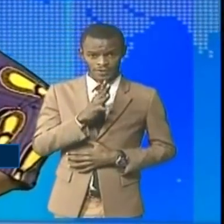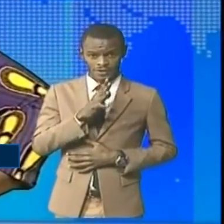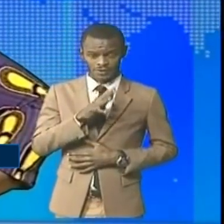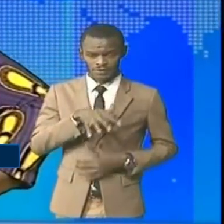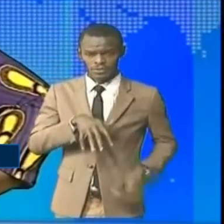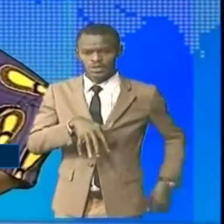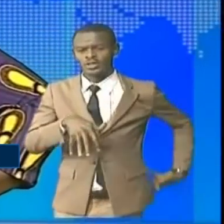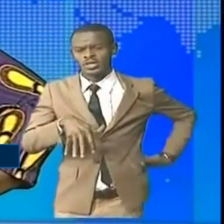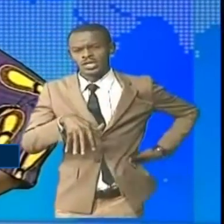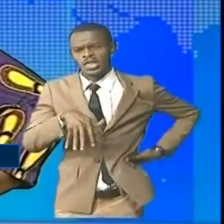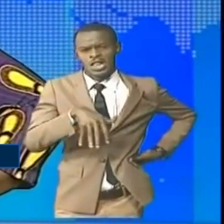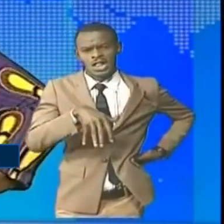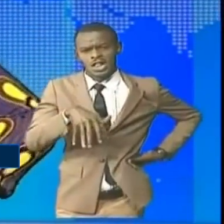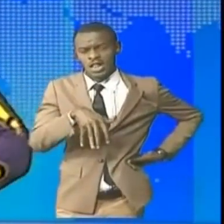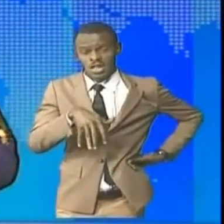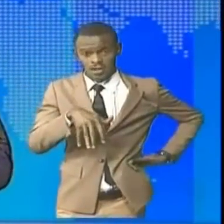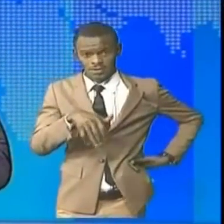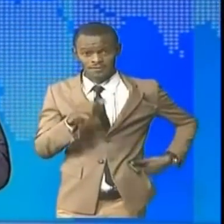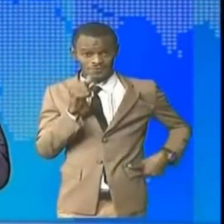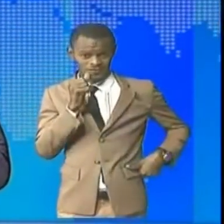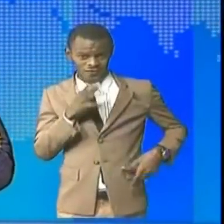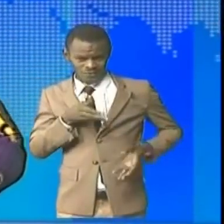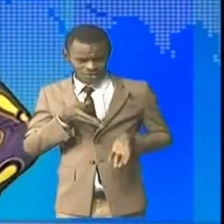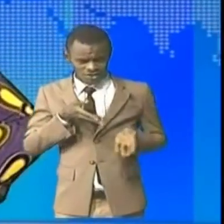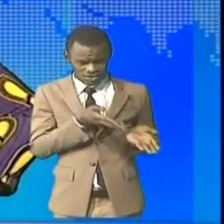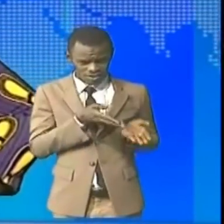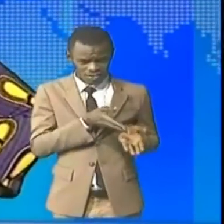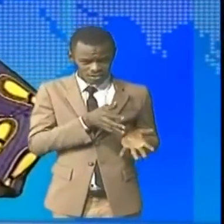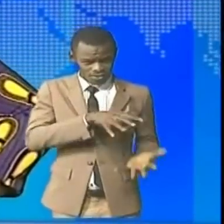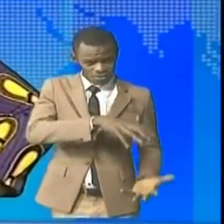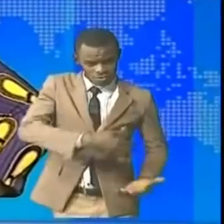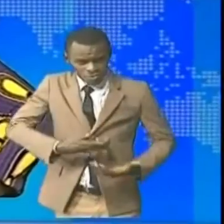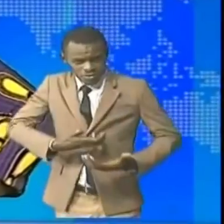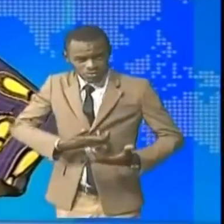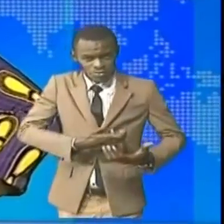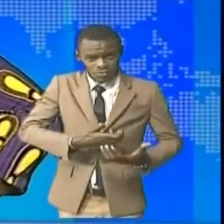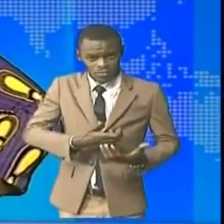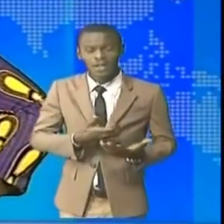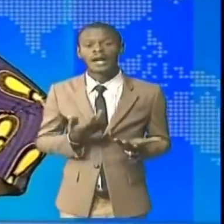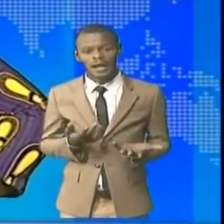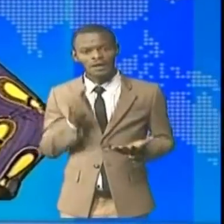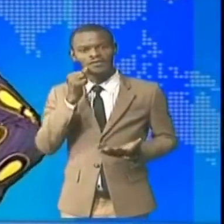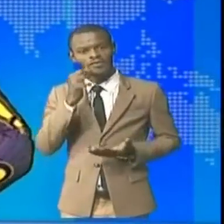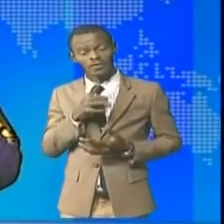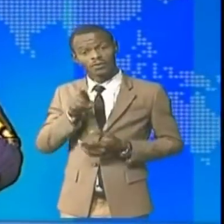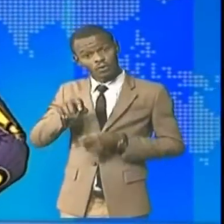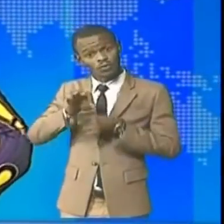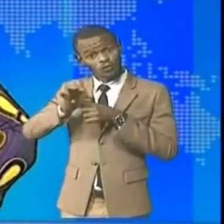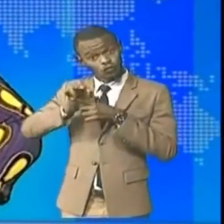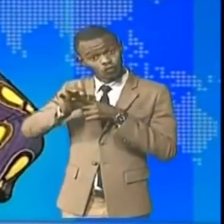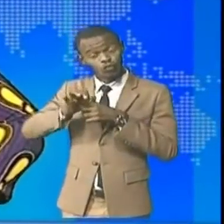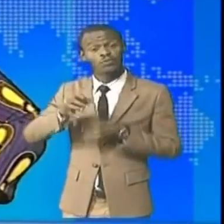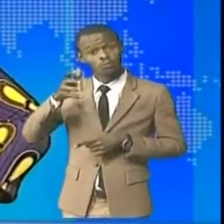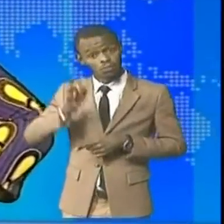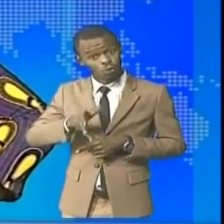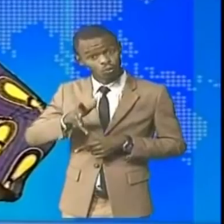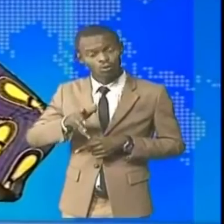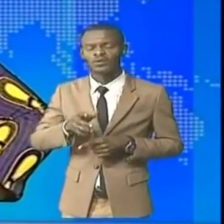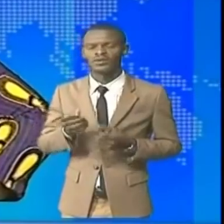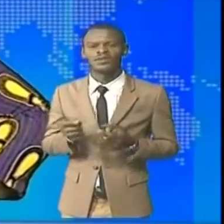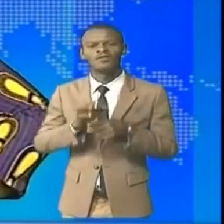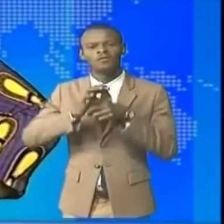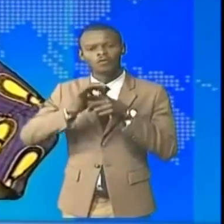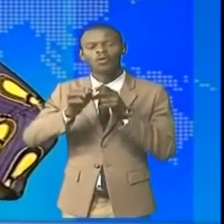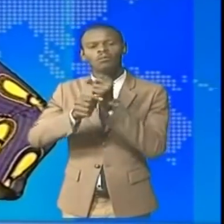la mère et de son bébé. Elle accompagne la femme en bonne santé tout au long de sa vie. C'est dans cette optique qu'une